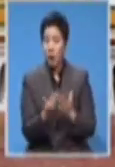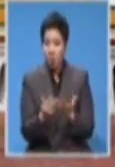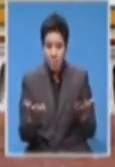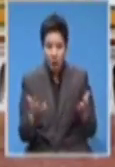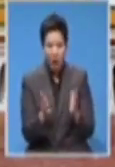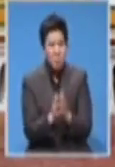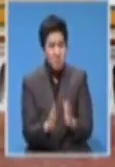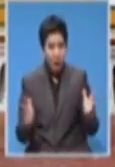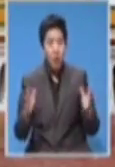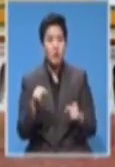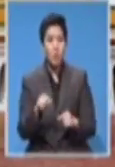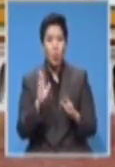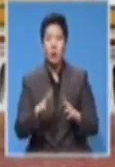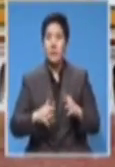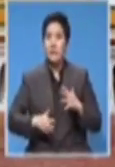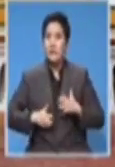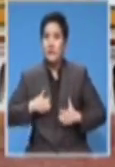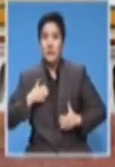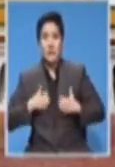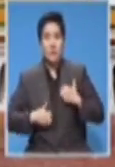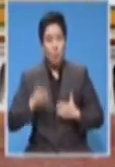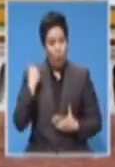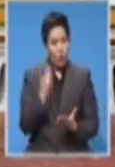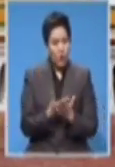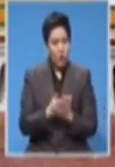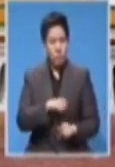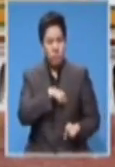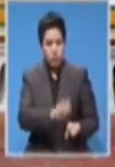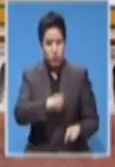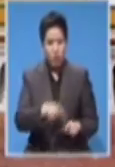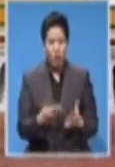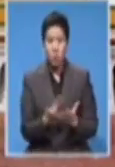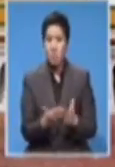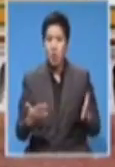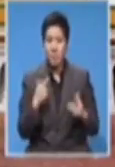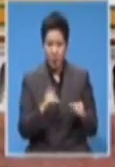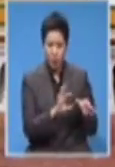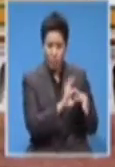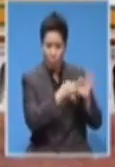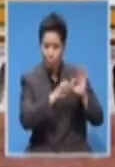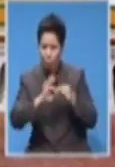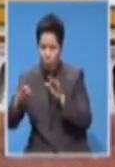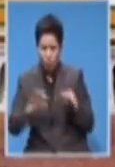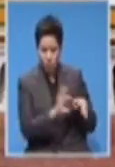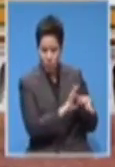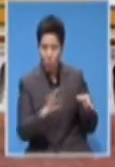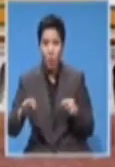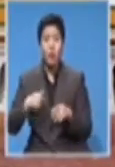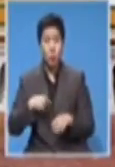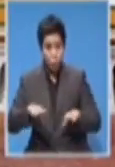เป็นจำนวนมากพอสมควรคนเดือดร้อนแน่นอนคนที่เคยใช้จากตรงนี้นะที่มันเป็นห่วงโซ่แล้วเราจะยอมให้ห่วงโซ่